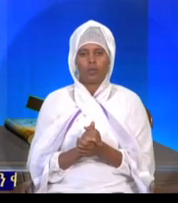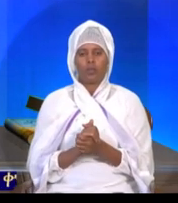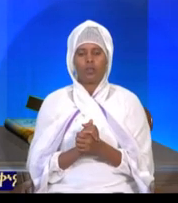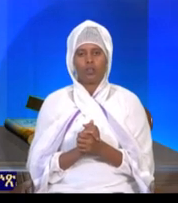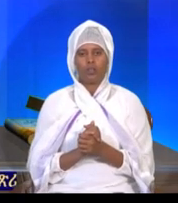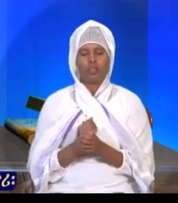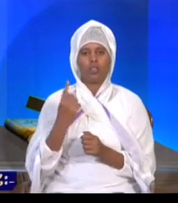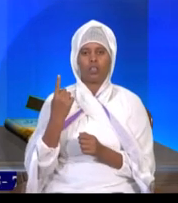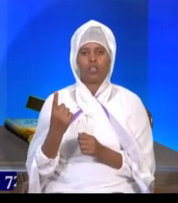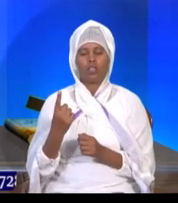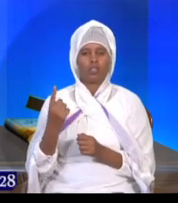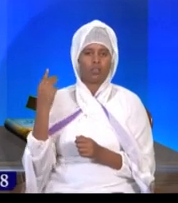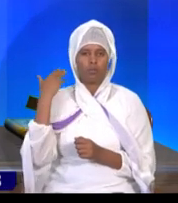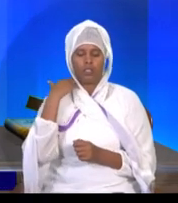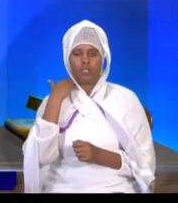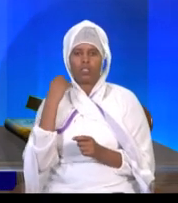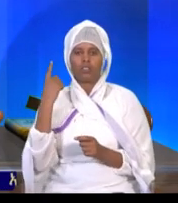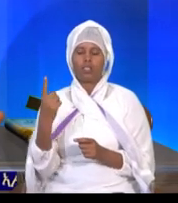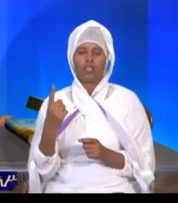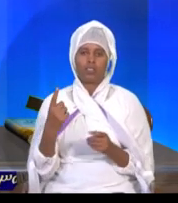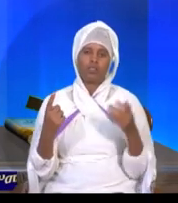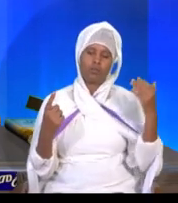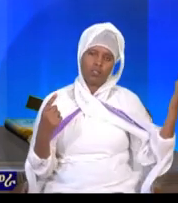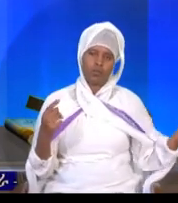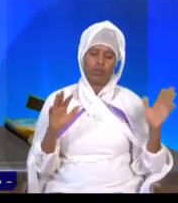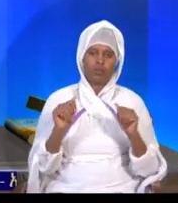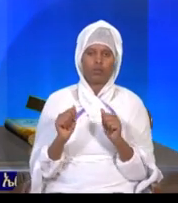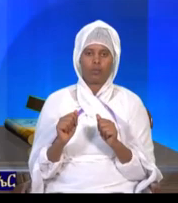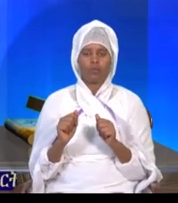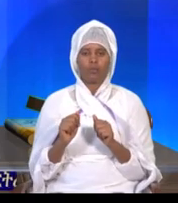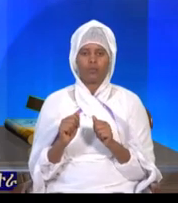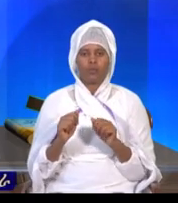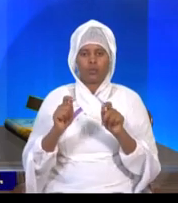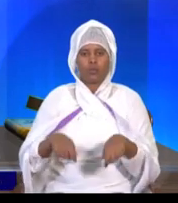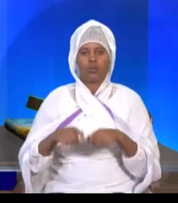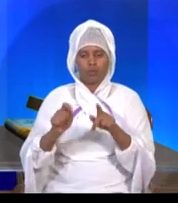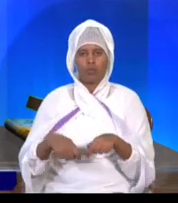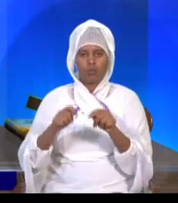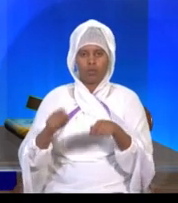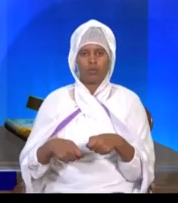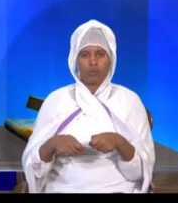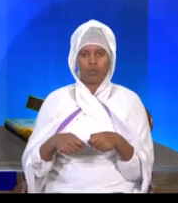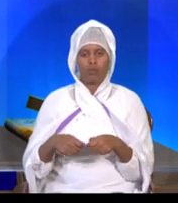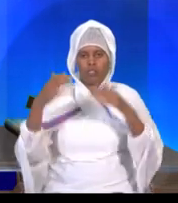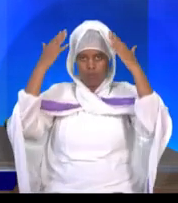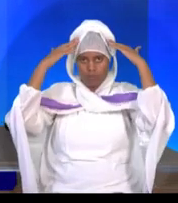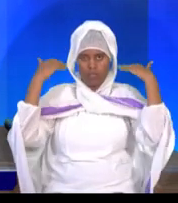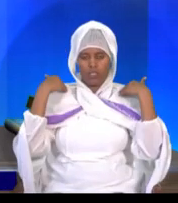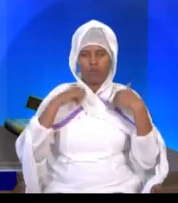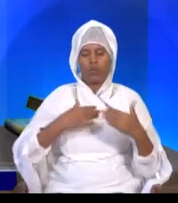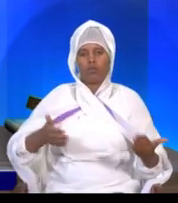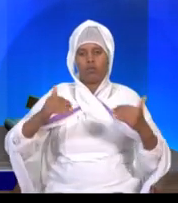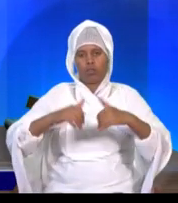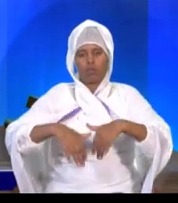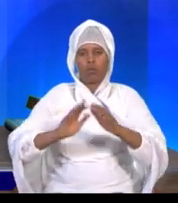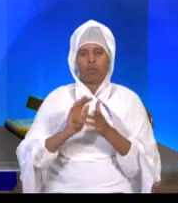እሞ ሓደ ብትርኣስ ሓደ ብትርጋፅ ኮይኖም እንታይ ገበሩ ኩዒቶም ኩዒቶም ኣብኡ